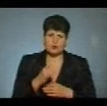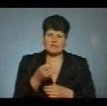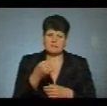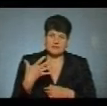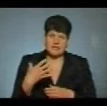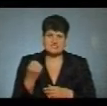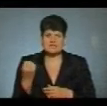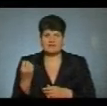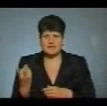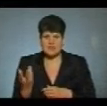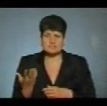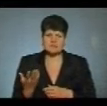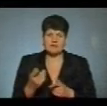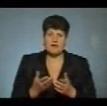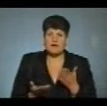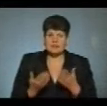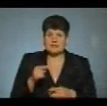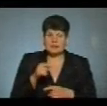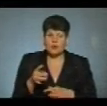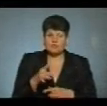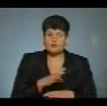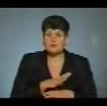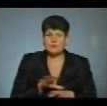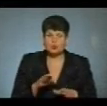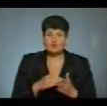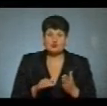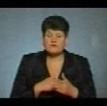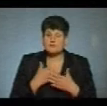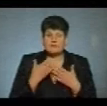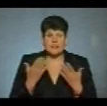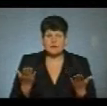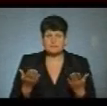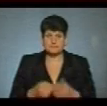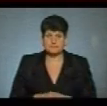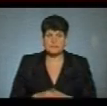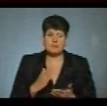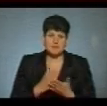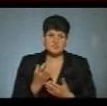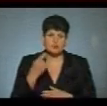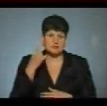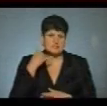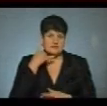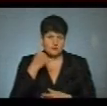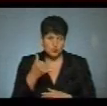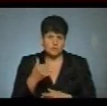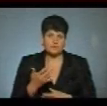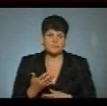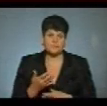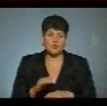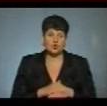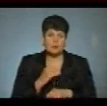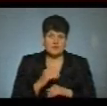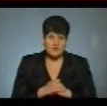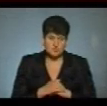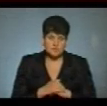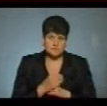де 12, але такого району, щоб не було зовсім, немає. Маємо ще один телефонний дзвінок, якщо ви ще на зв'язку. Доброго вечора,